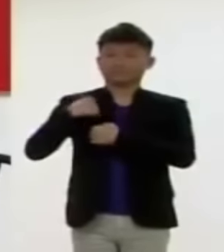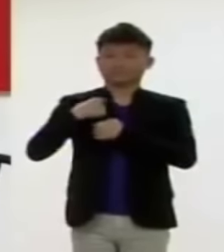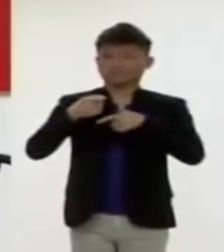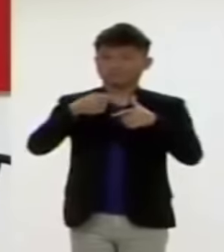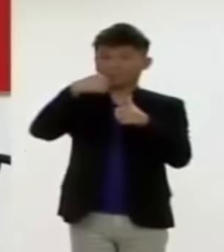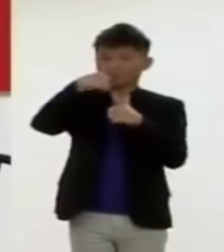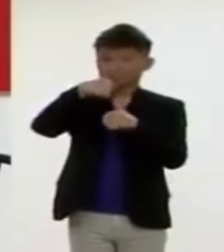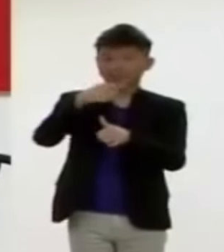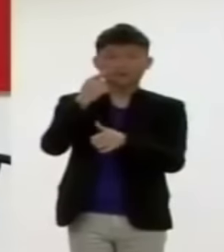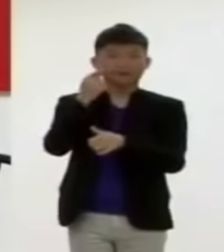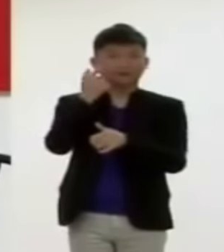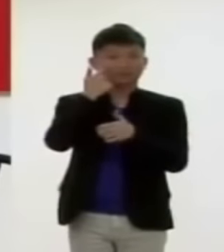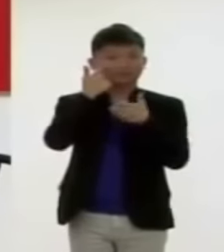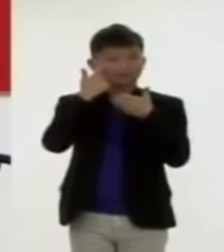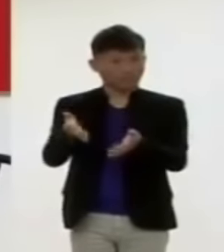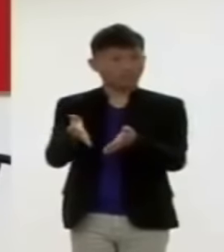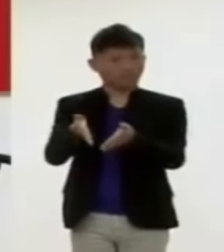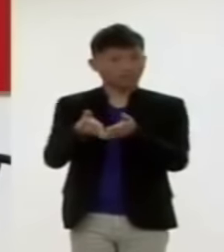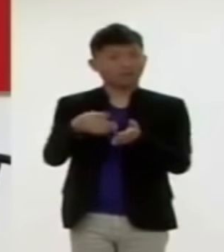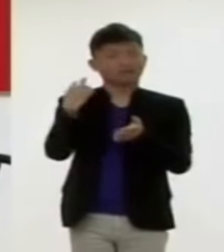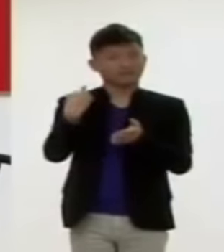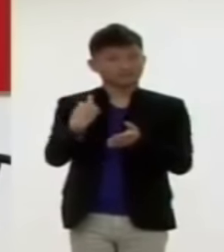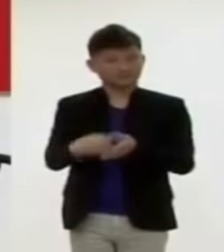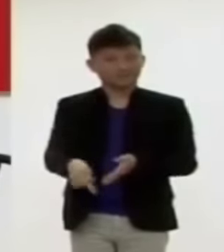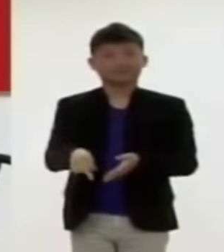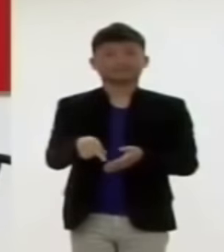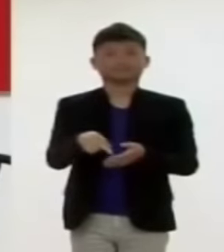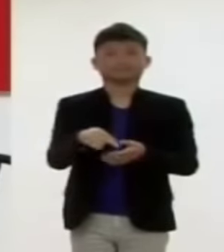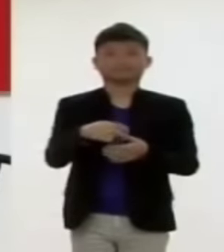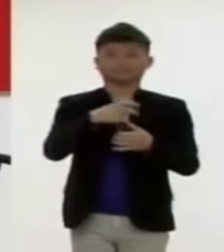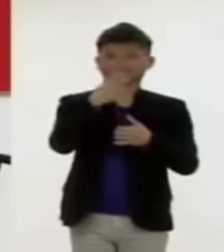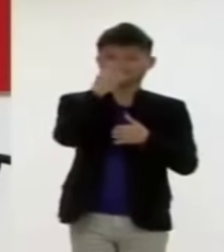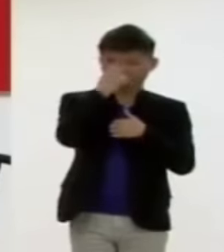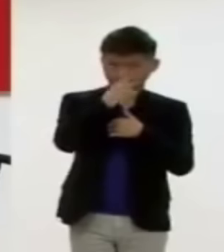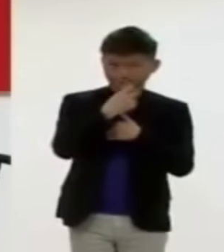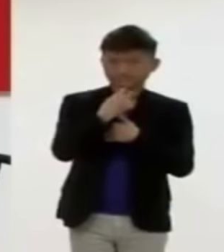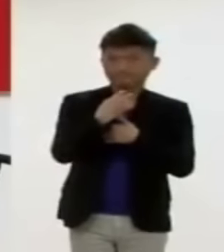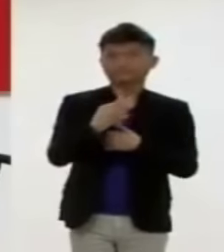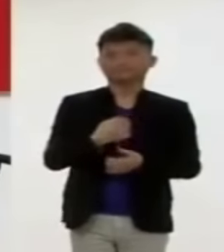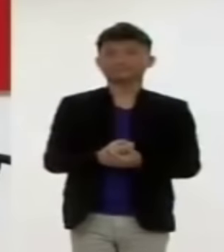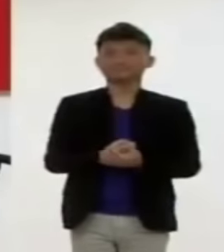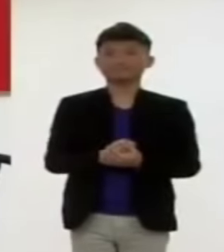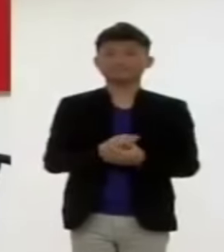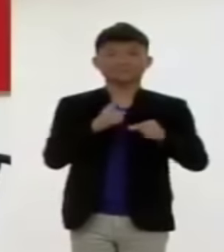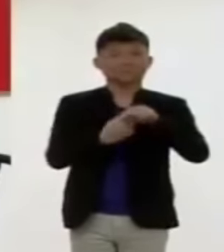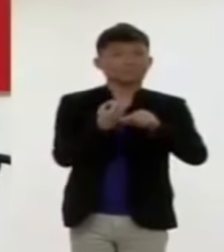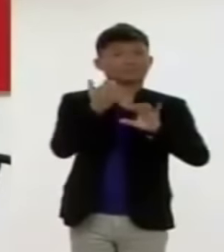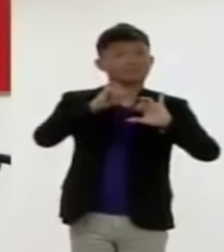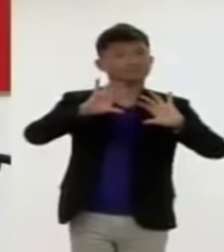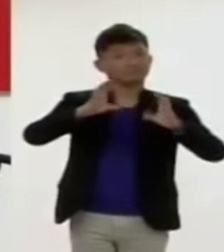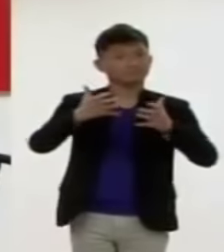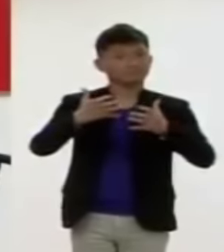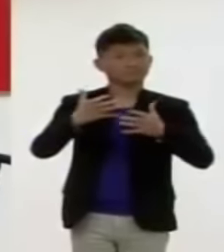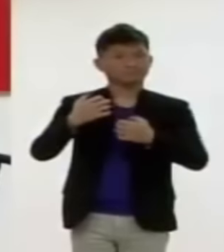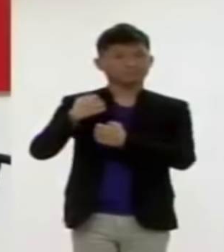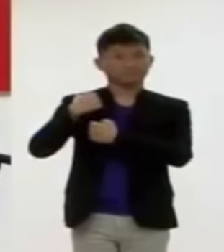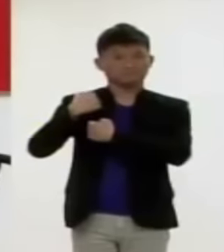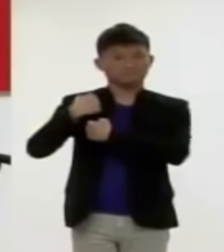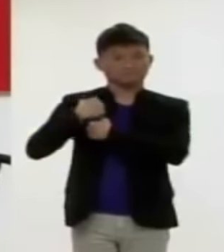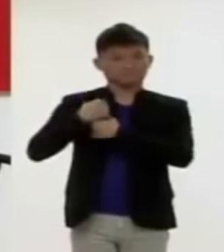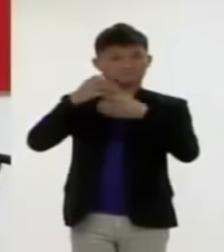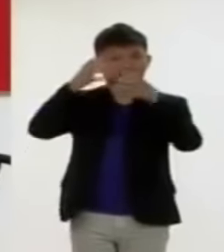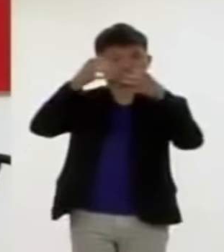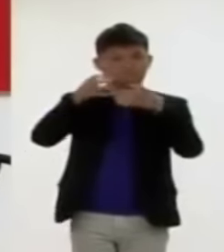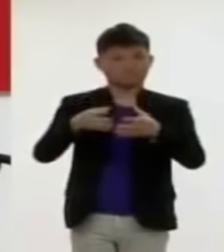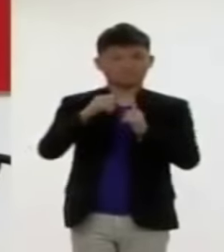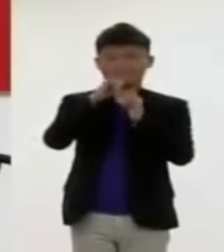我还要还，在检讨 中华民国建军史的这一块，尤